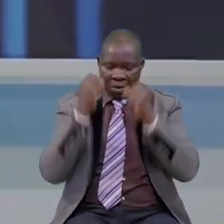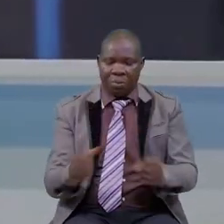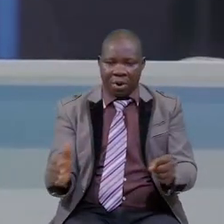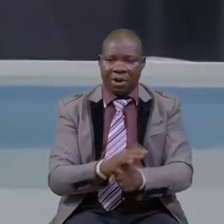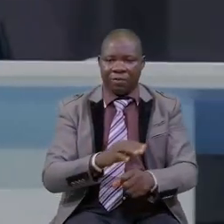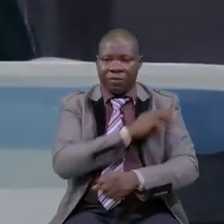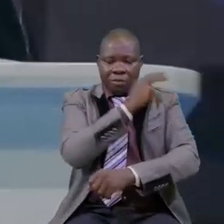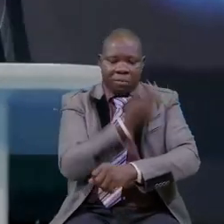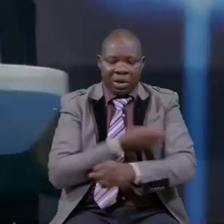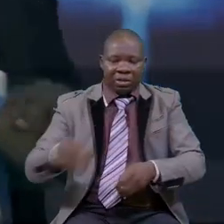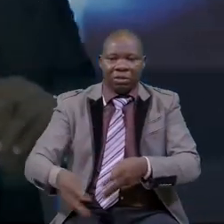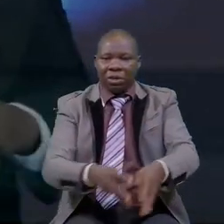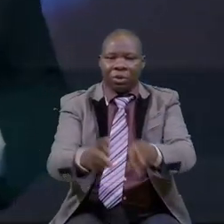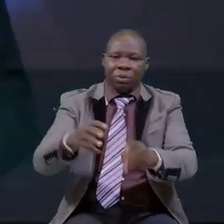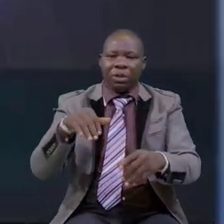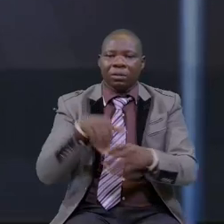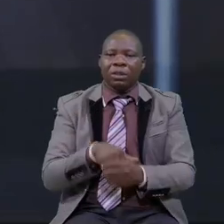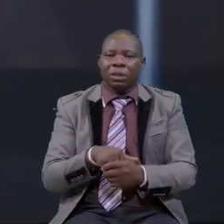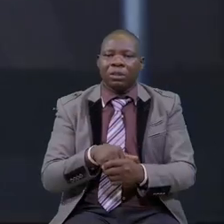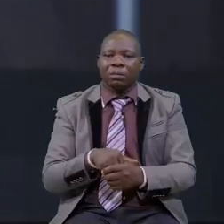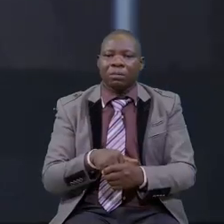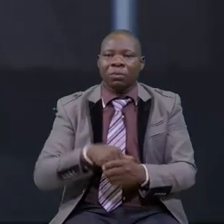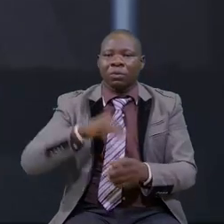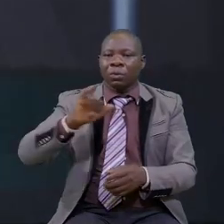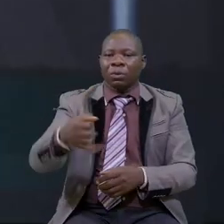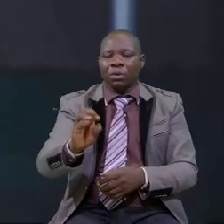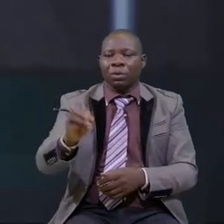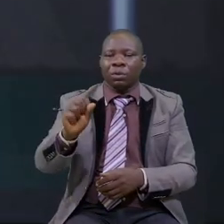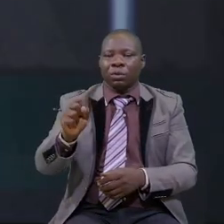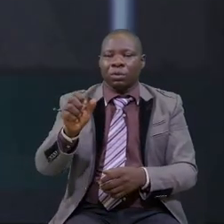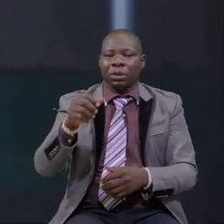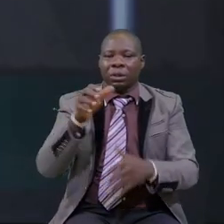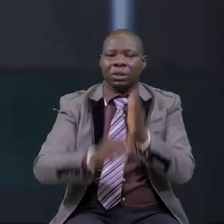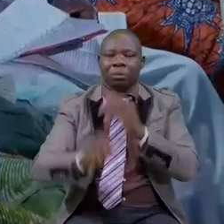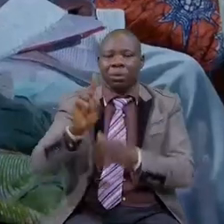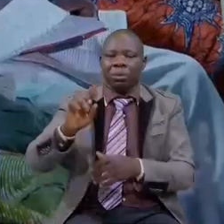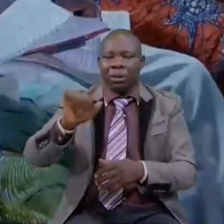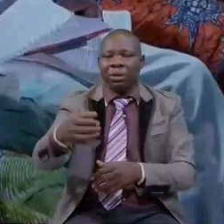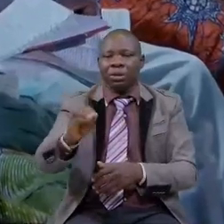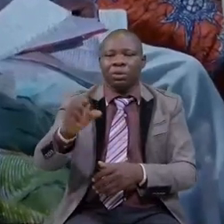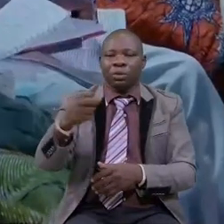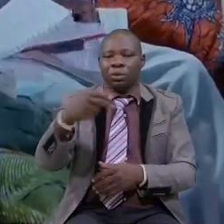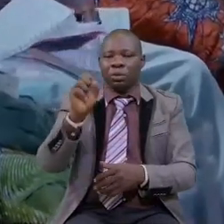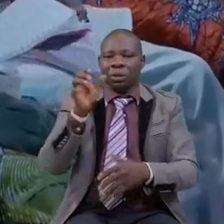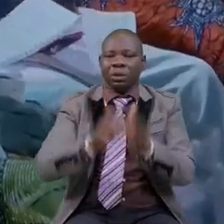en Josué chapitre 1. Dans le verset 7. Josué chapitre 1, verset 7.